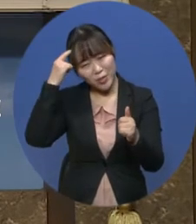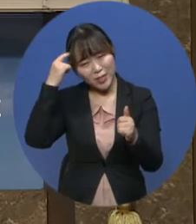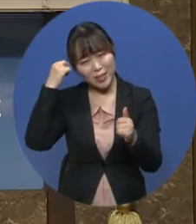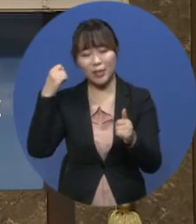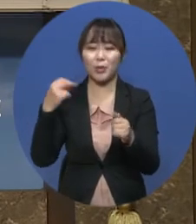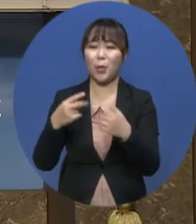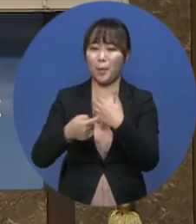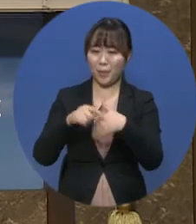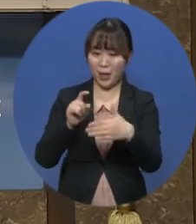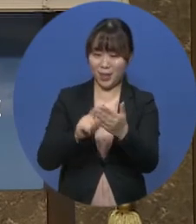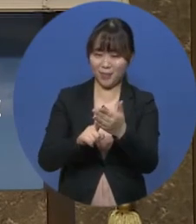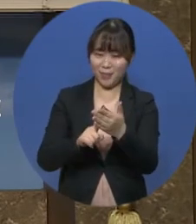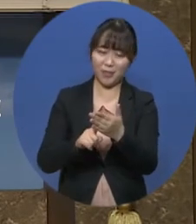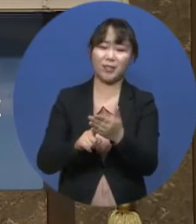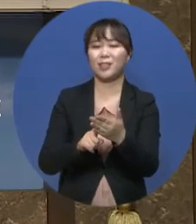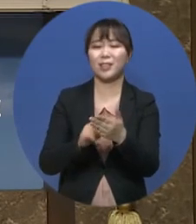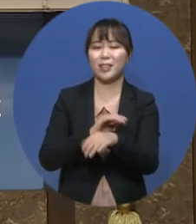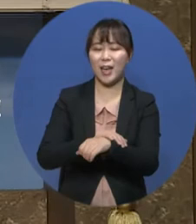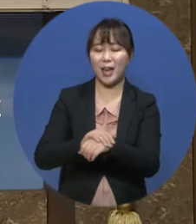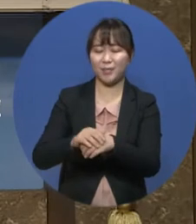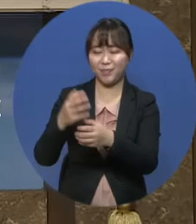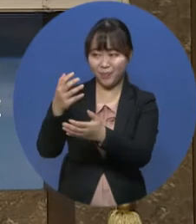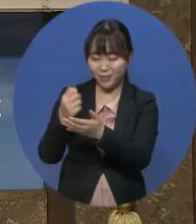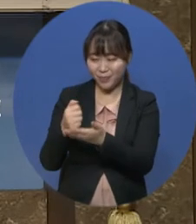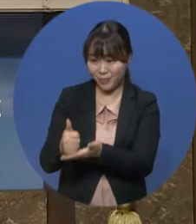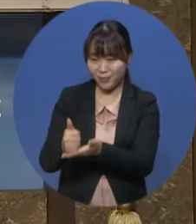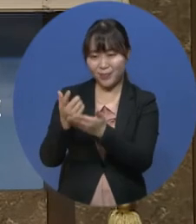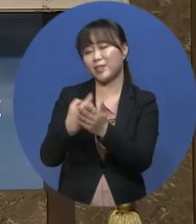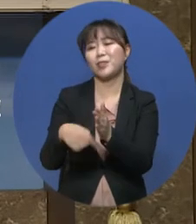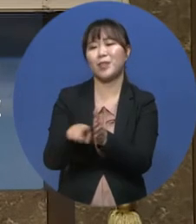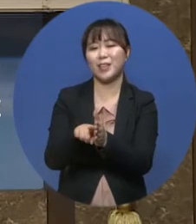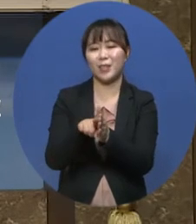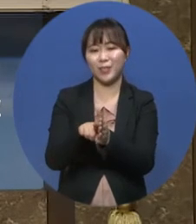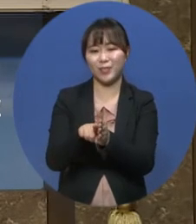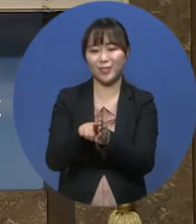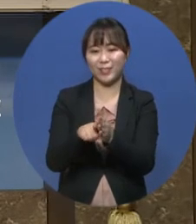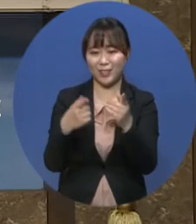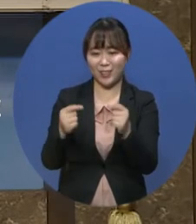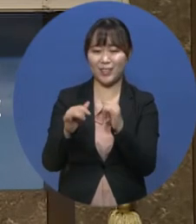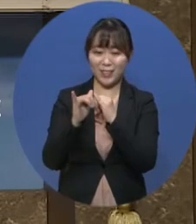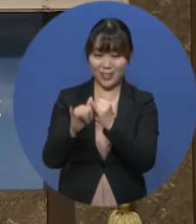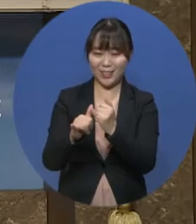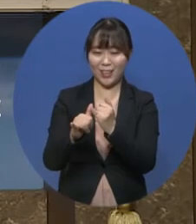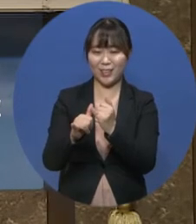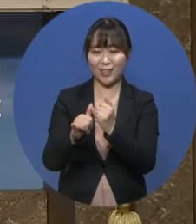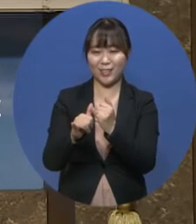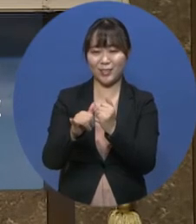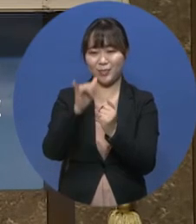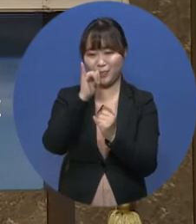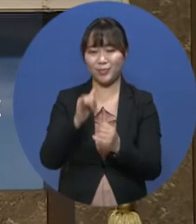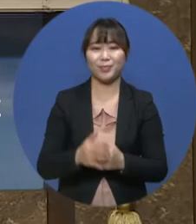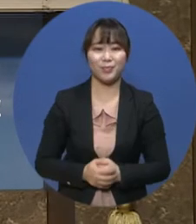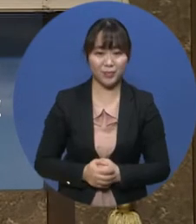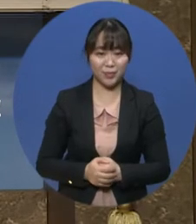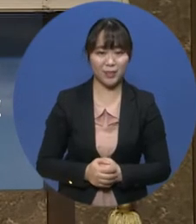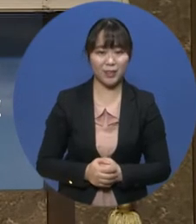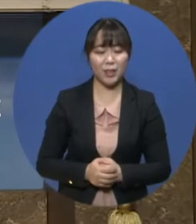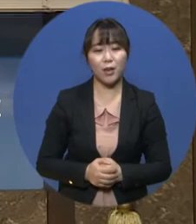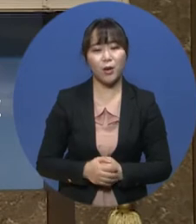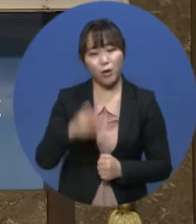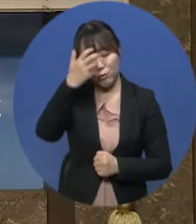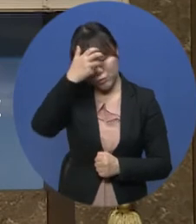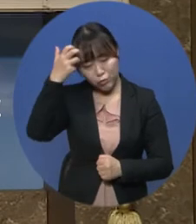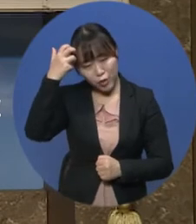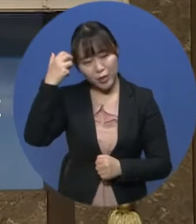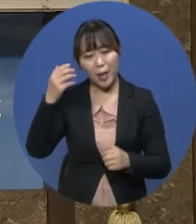정신을 마음을 이렇게 잘 받들기 위한 그런 아 식을 하는데 그럼 이제 구원의